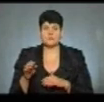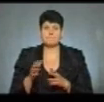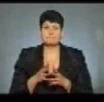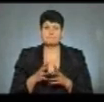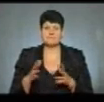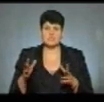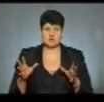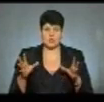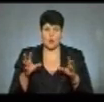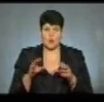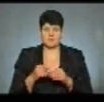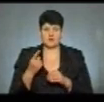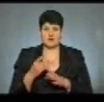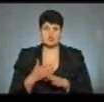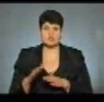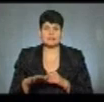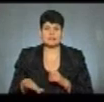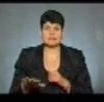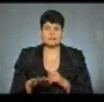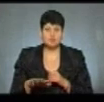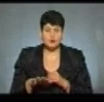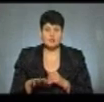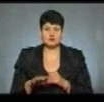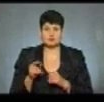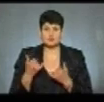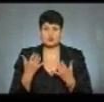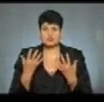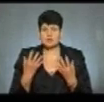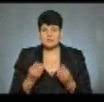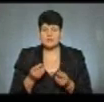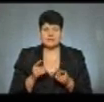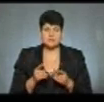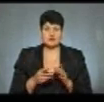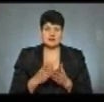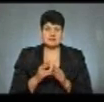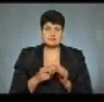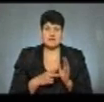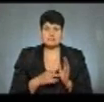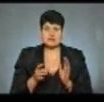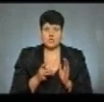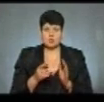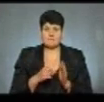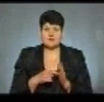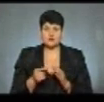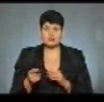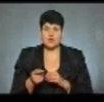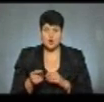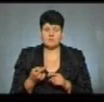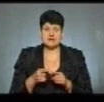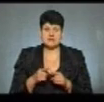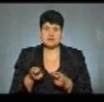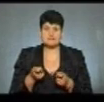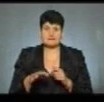більше охоплена одна частина території, тому що на сьогоднішній день все рівно в нас є 17 районів і місто Тернопіль. Ця